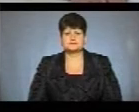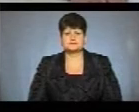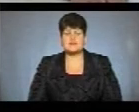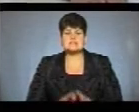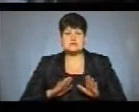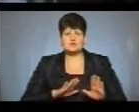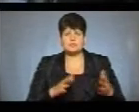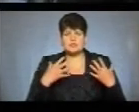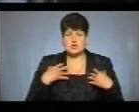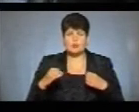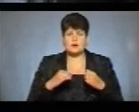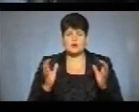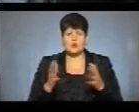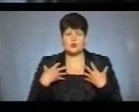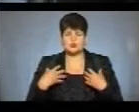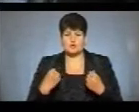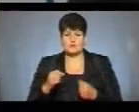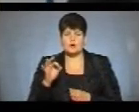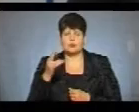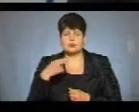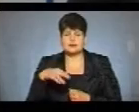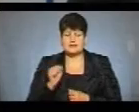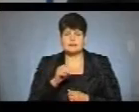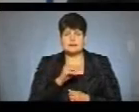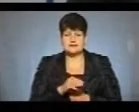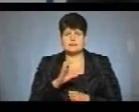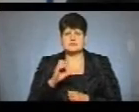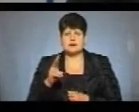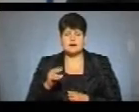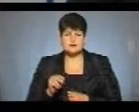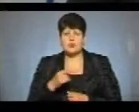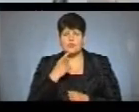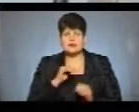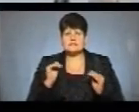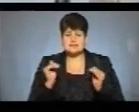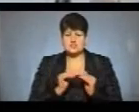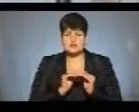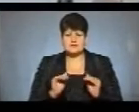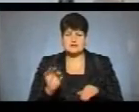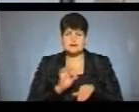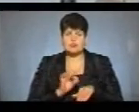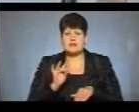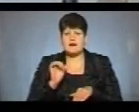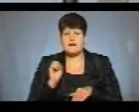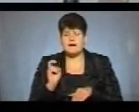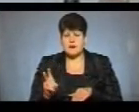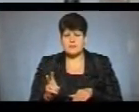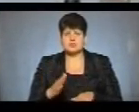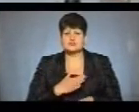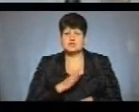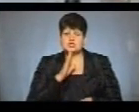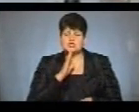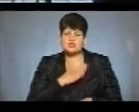Заступник начальника управління охорони здоров'я облдержадміністрації Тетяна Скарлош каже, для зниження рівня захворюваності на рак молочної залози жінкам